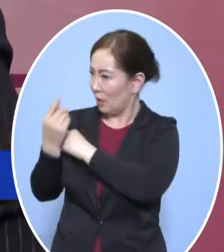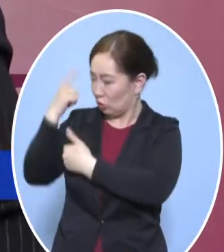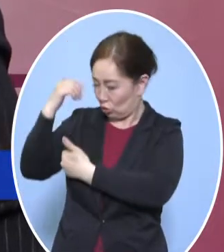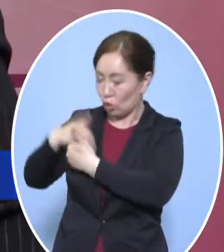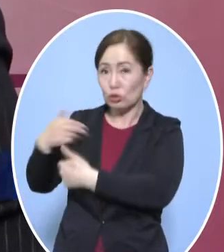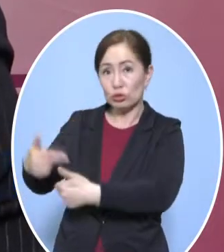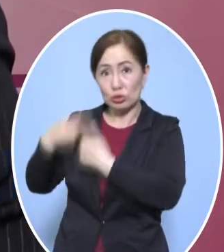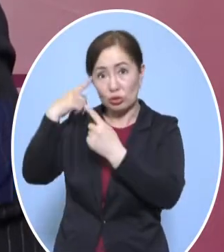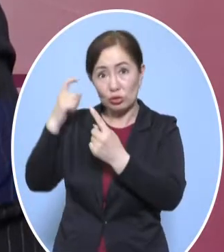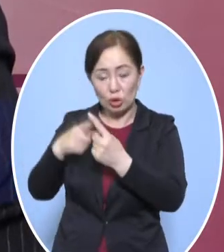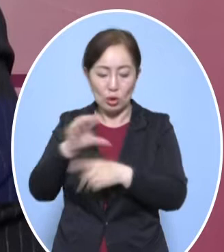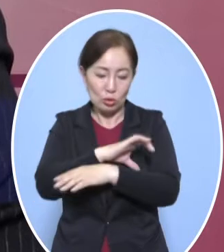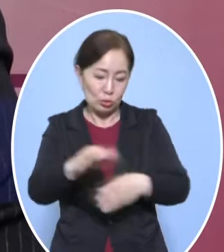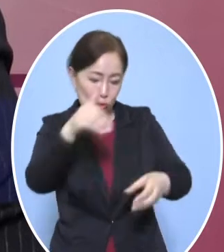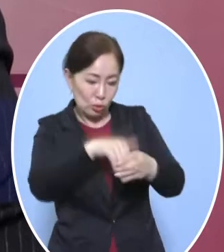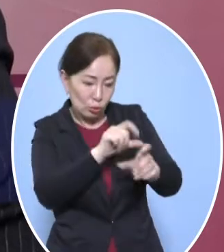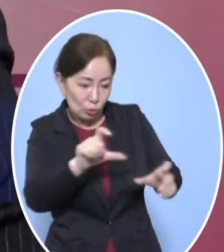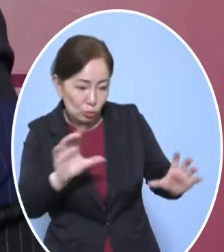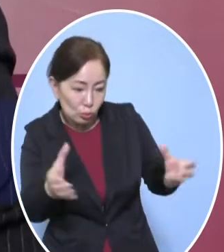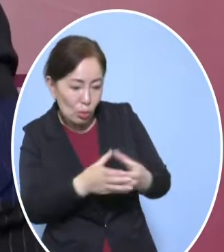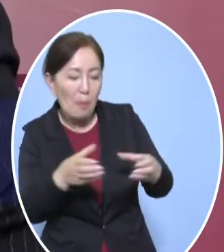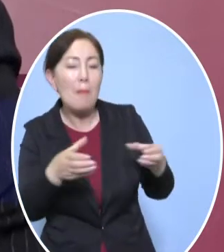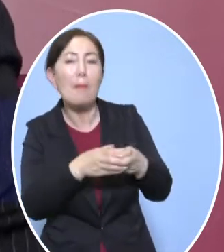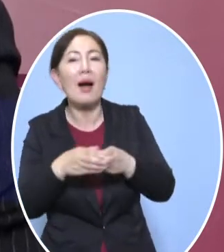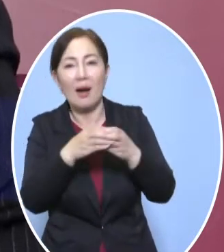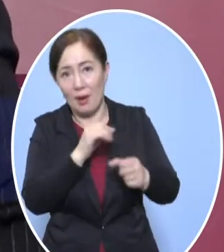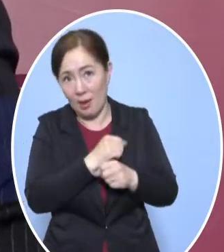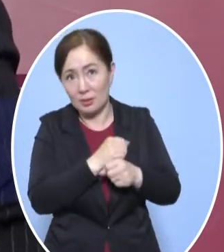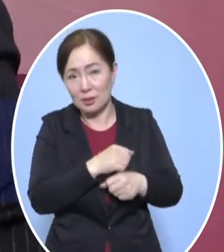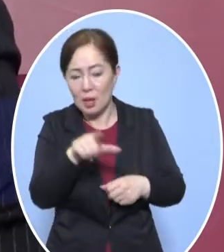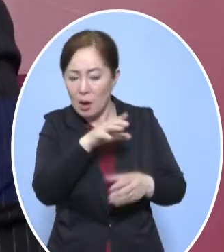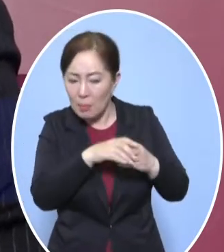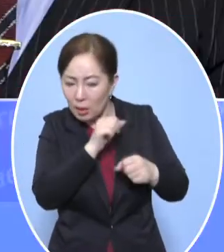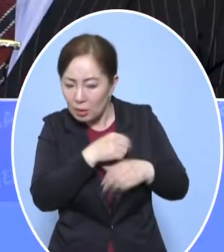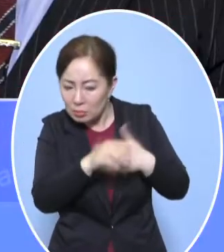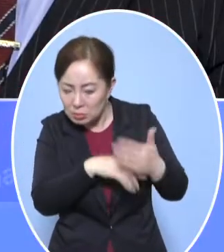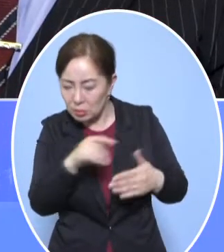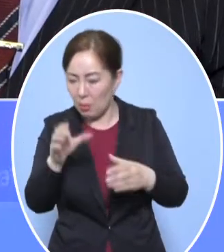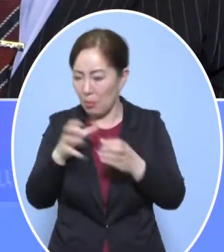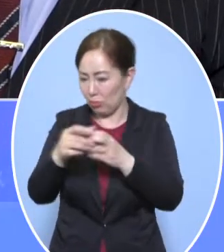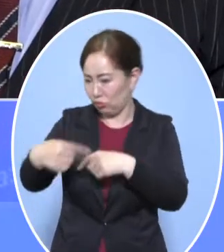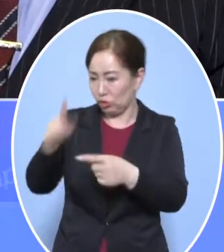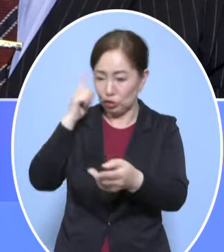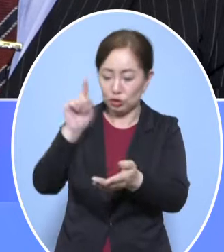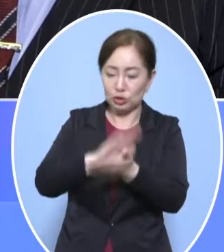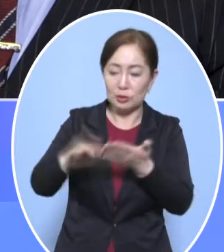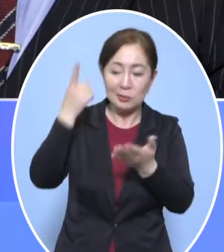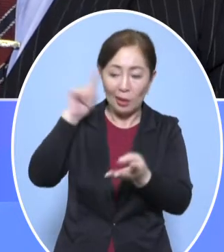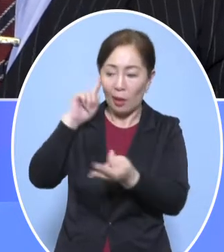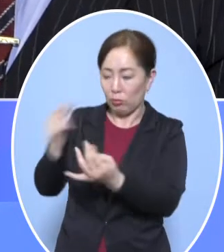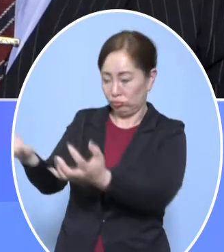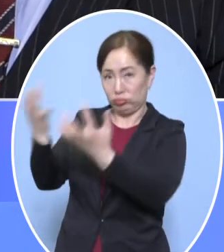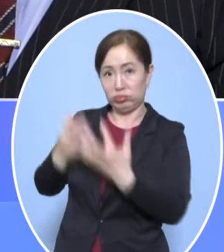зорилгоор сургалтанд хамрагдсан хүмүүсээ ажил багийн ажиллагаа хэлгэлээ. Тэгэхэд энэ ажиллагааны явцад одоо багуудаас маань шин санаанууд маш олон